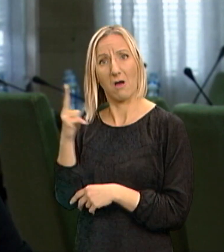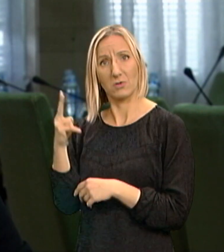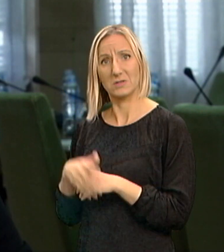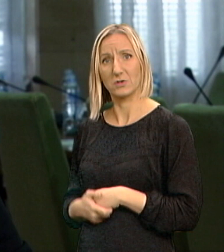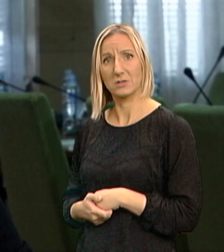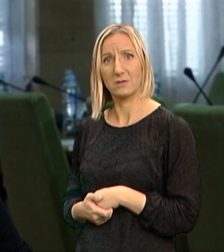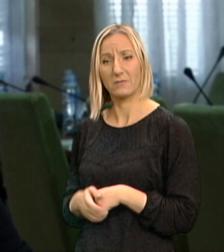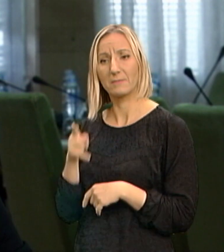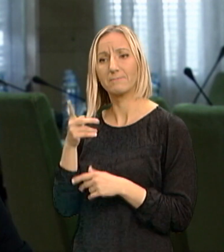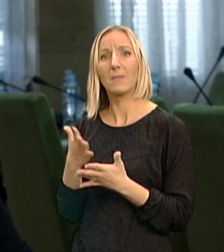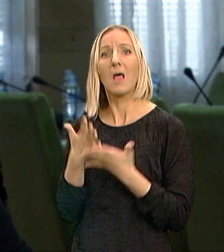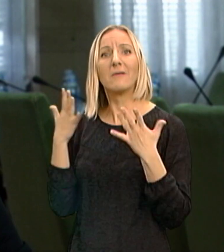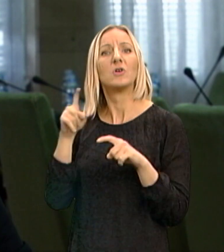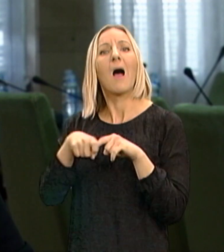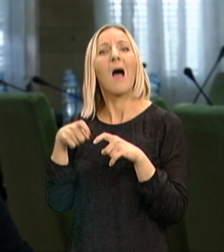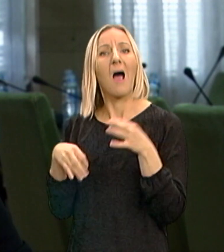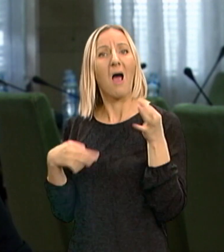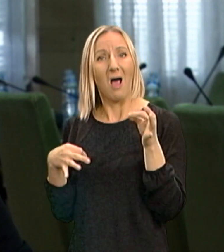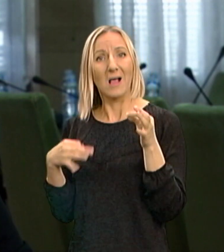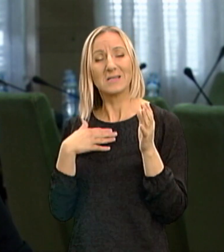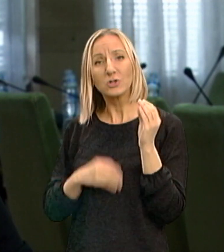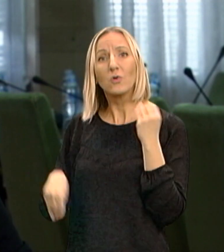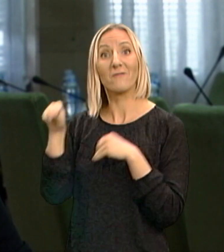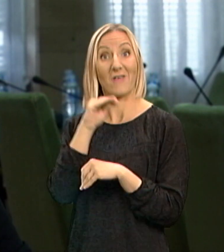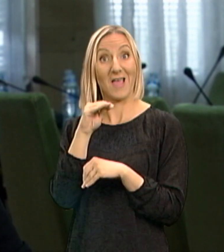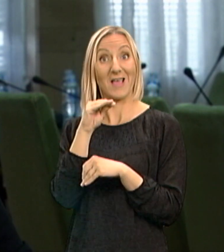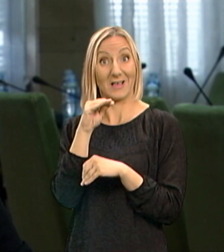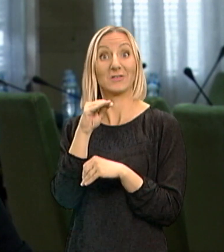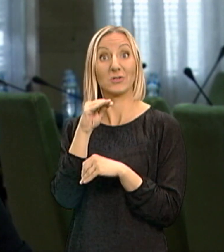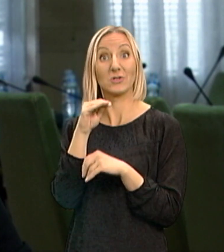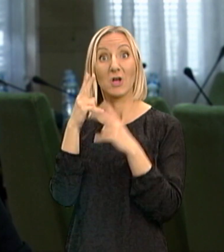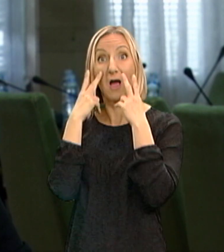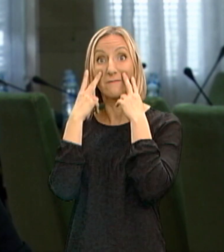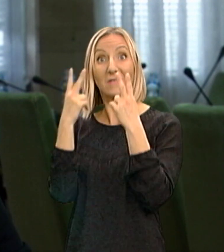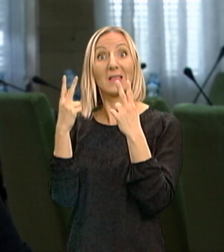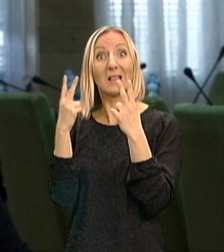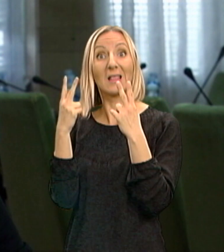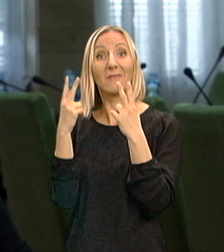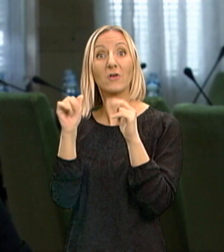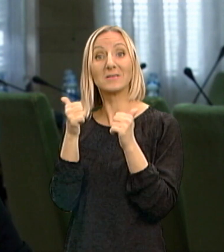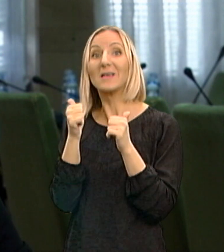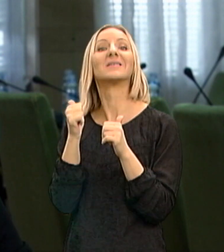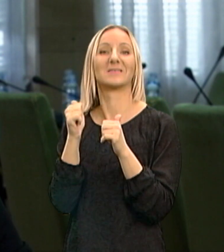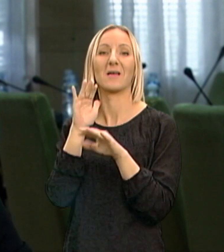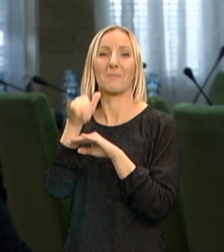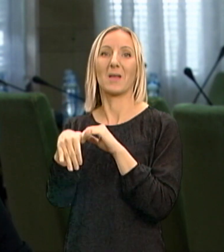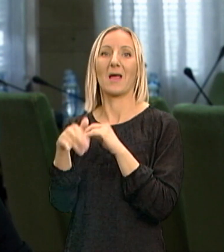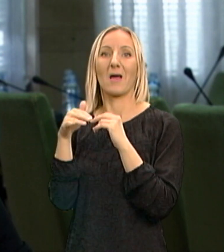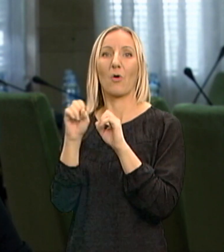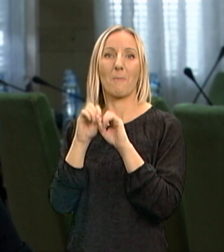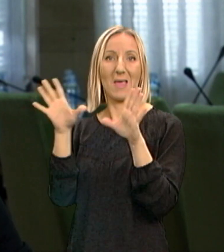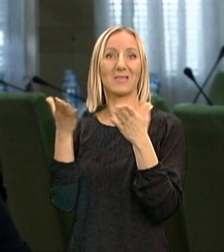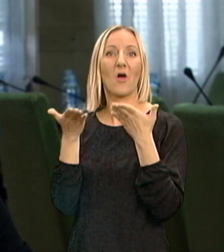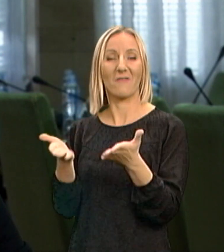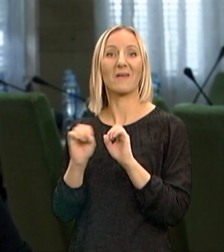najjačih oruđa u toj borbi za našu veću vidljivost jeste upravo vidljivost putem medija. I ovakva emisija je